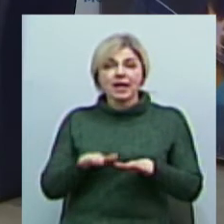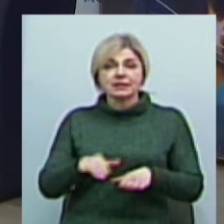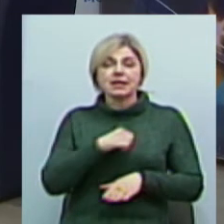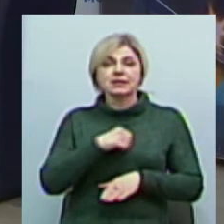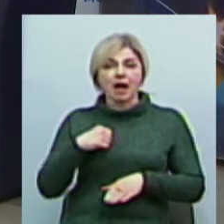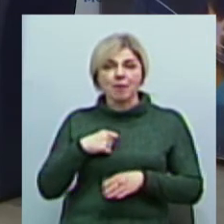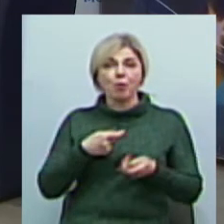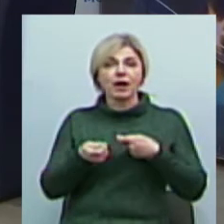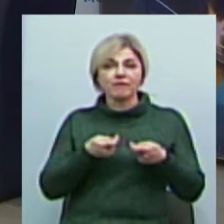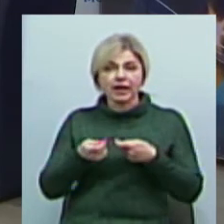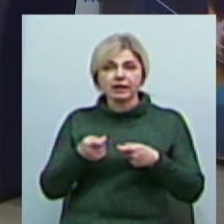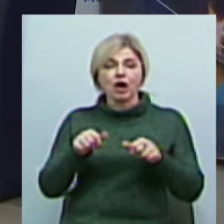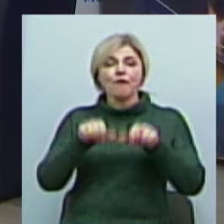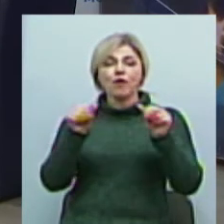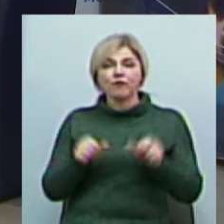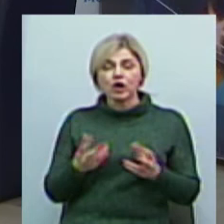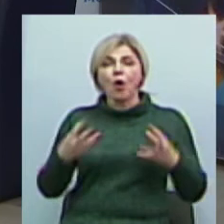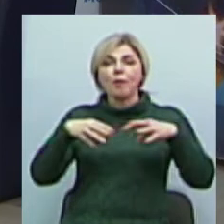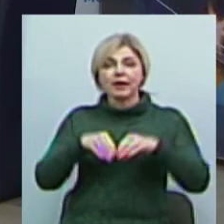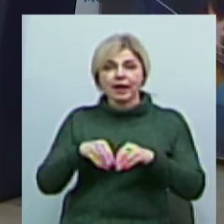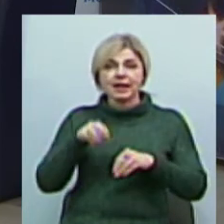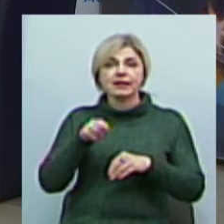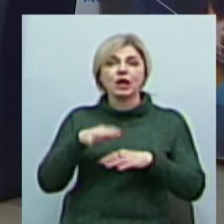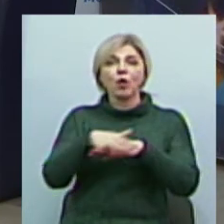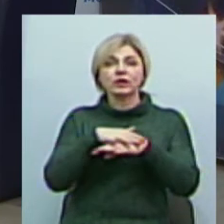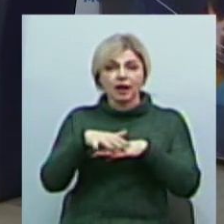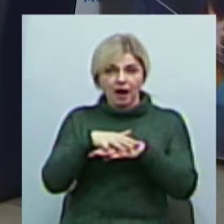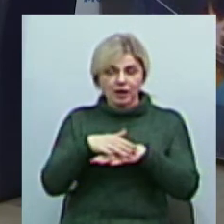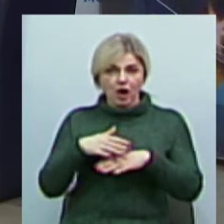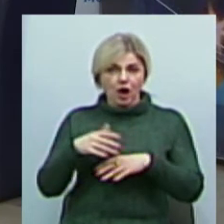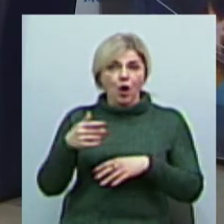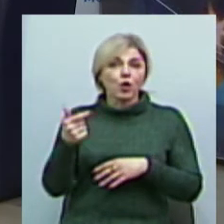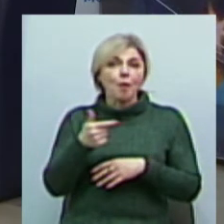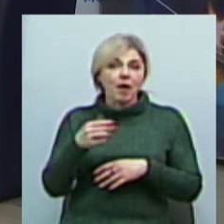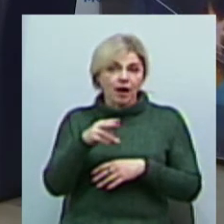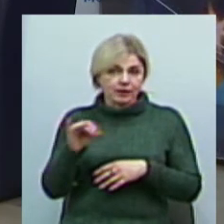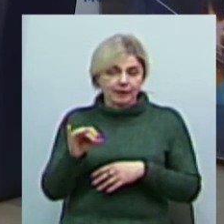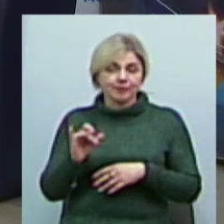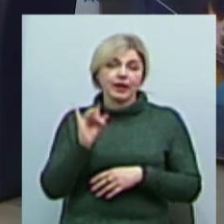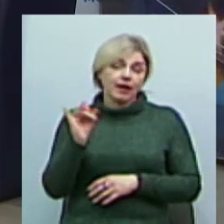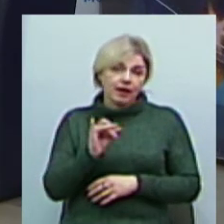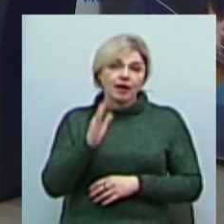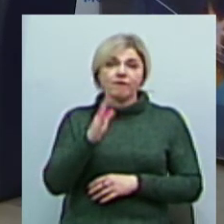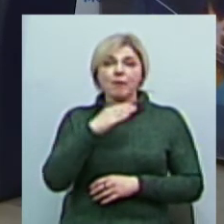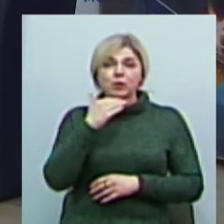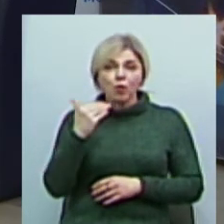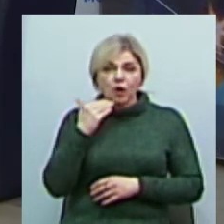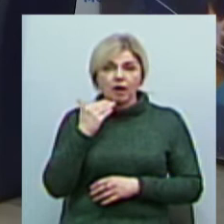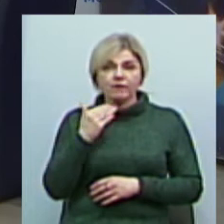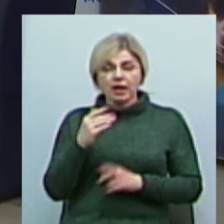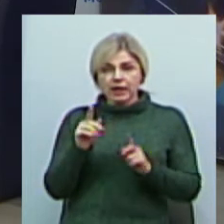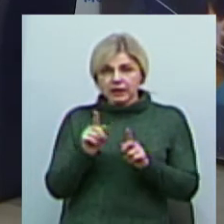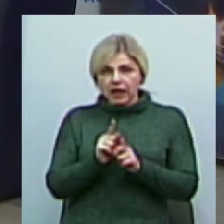самоуправления, формирование объединенных территориальных громад и спроможных громад. И во многом, скажем так, можно сказать,